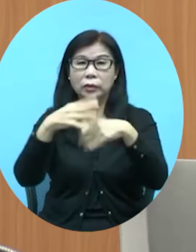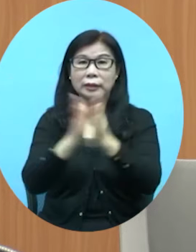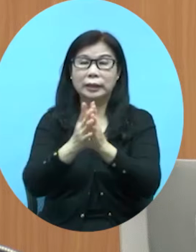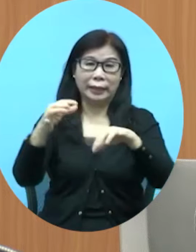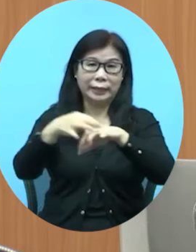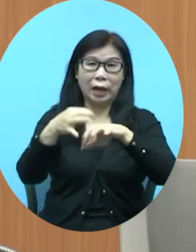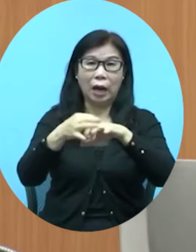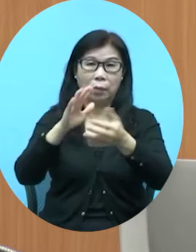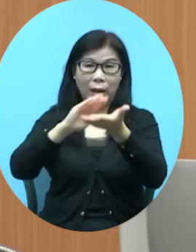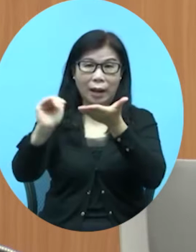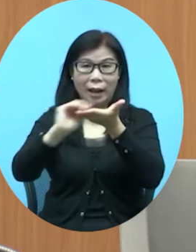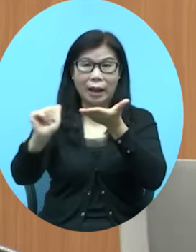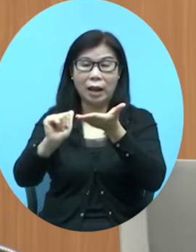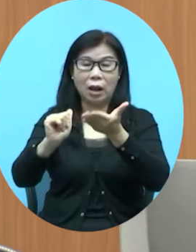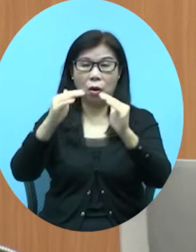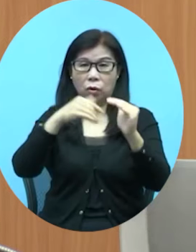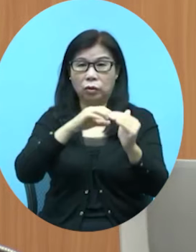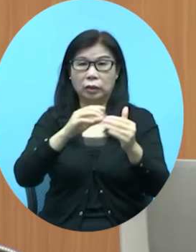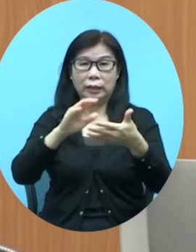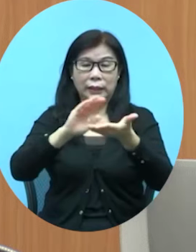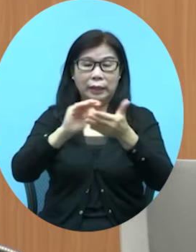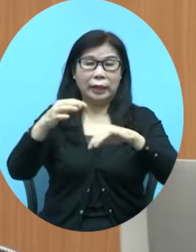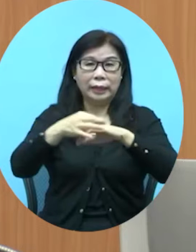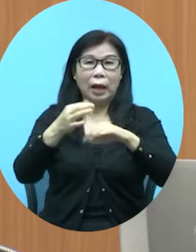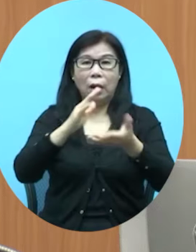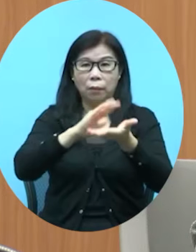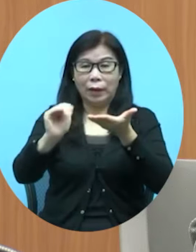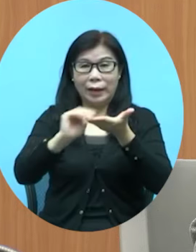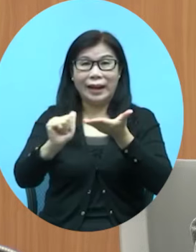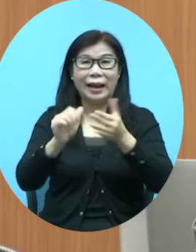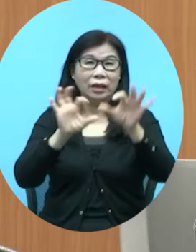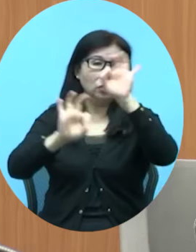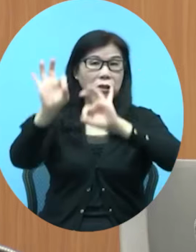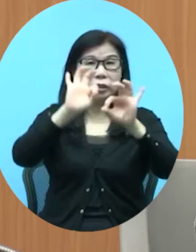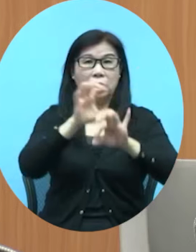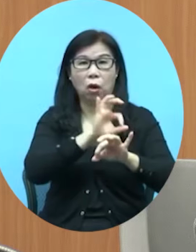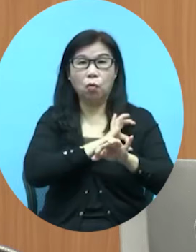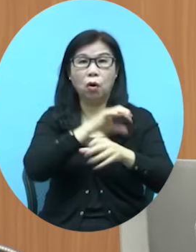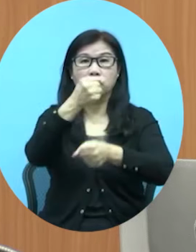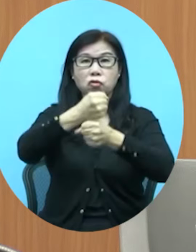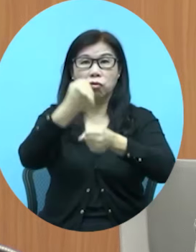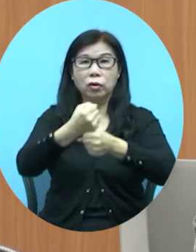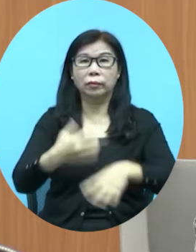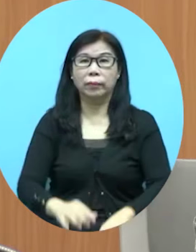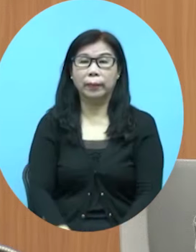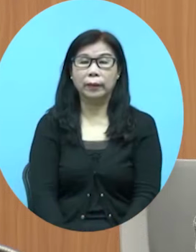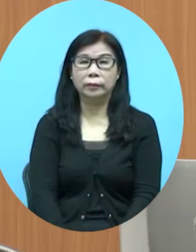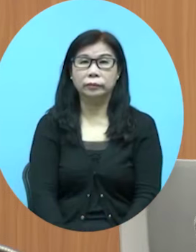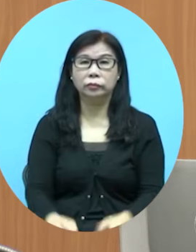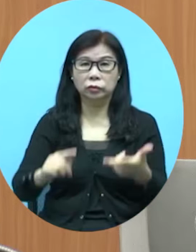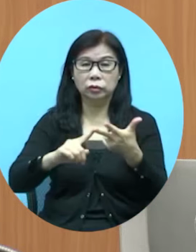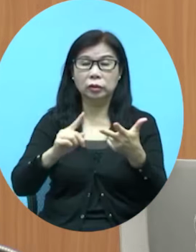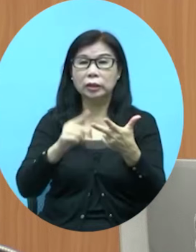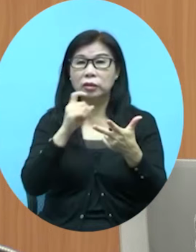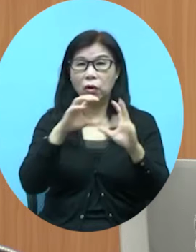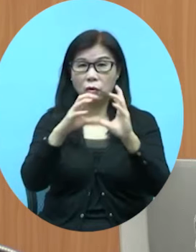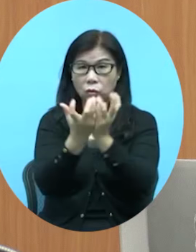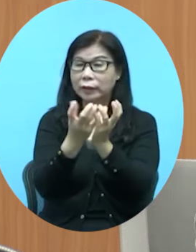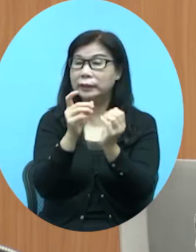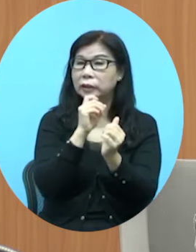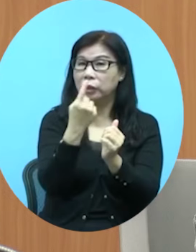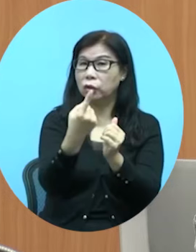廳的工作人員另外其中